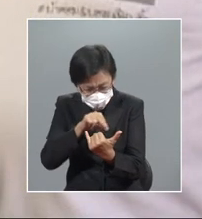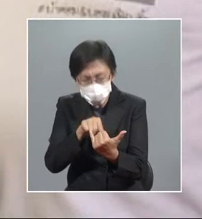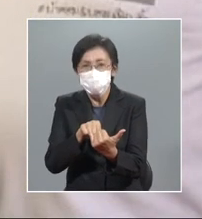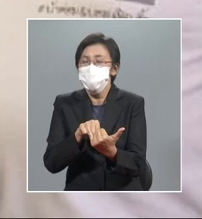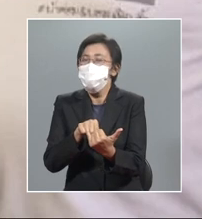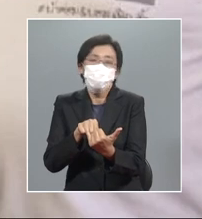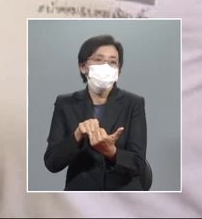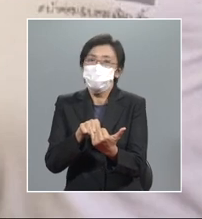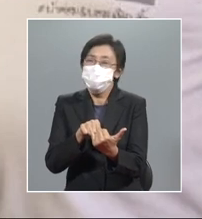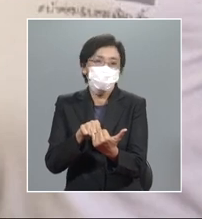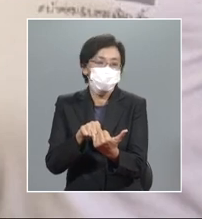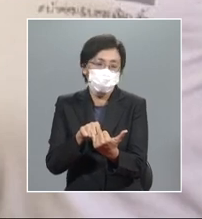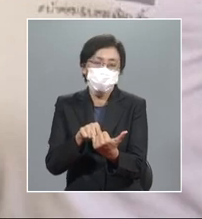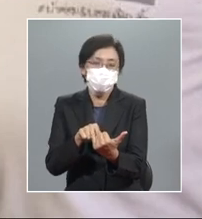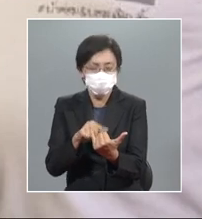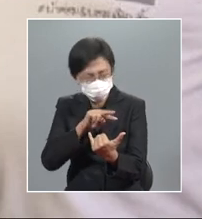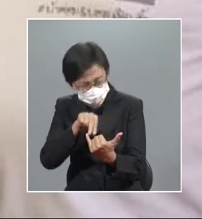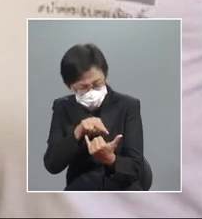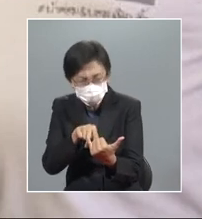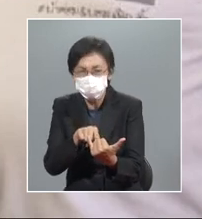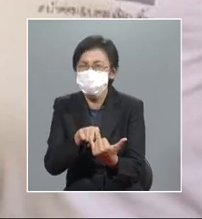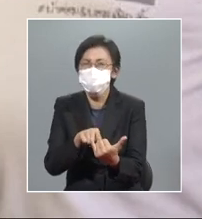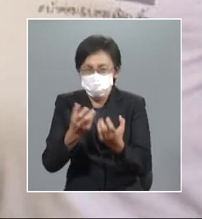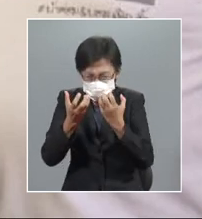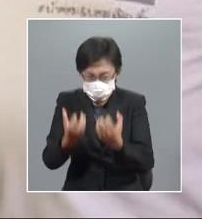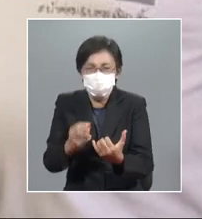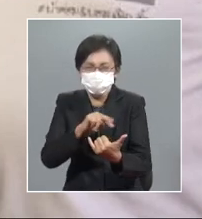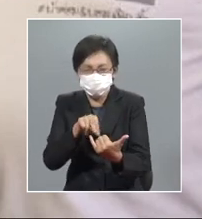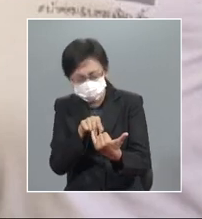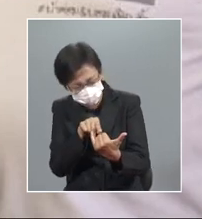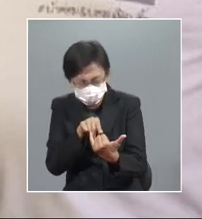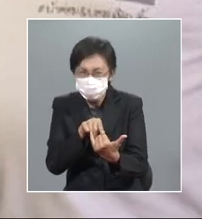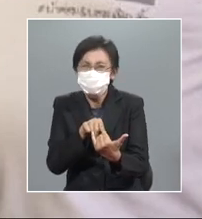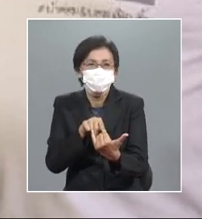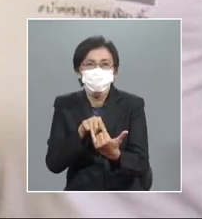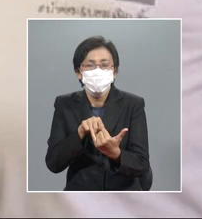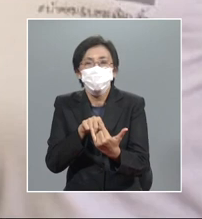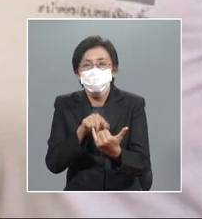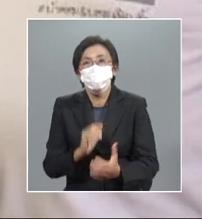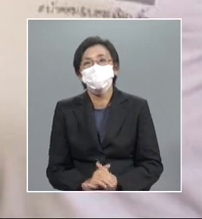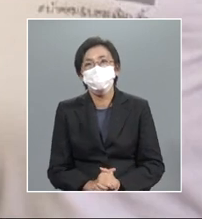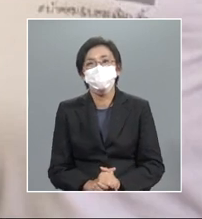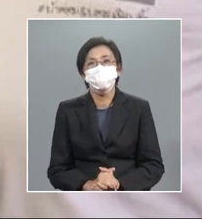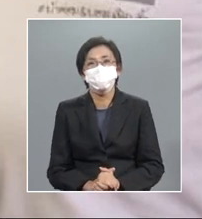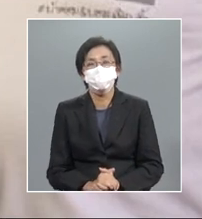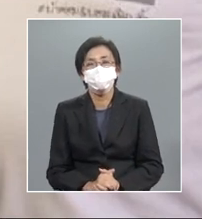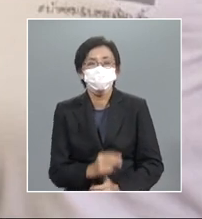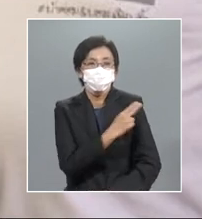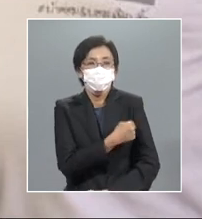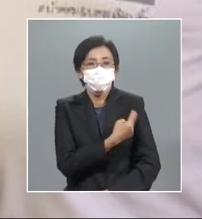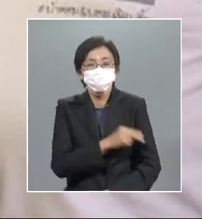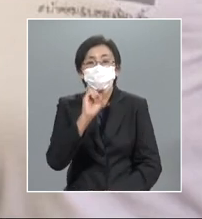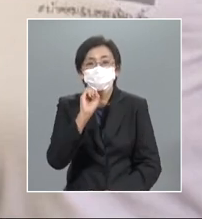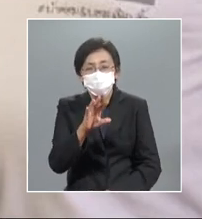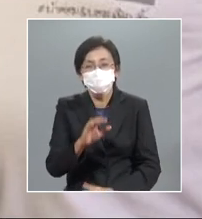อาการคุณพ่อเนี่ยก็ไม่ค่อยจะน่าไว้ใจจะเท่าไหร่และสุดท้ายนะครับคุณหมอเลยบอก